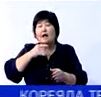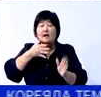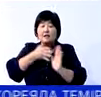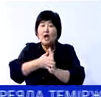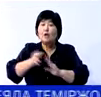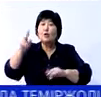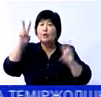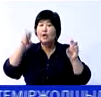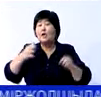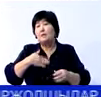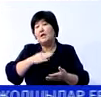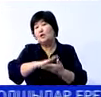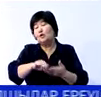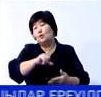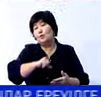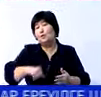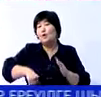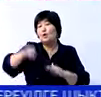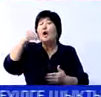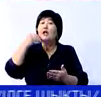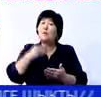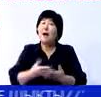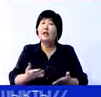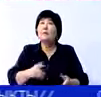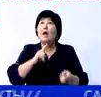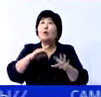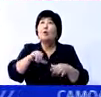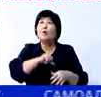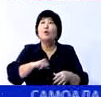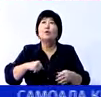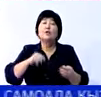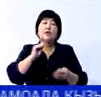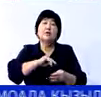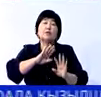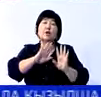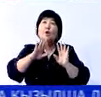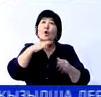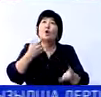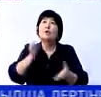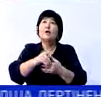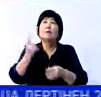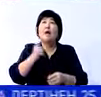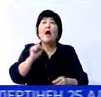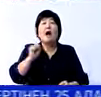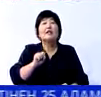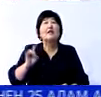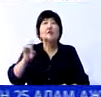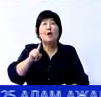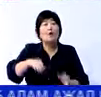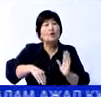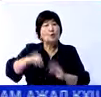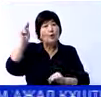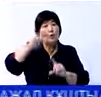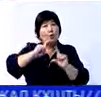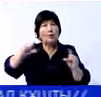тақырыбын мен үшін өз жоғары бағалаймын. Форумда өз еңбектерін көрмеге қойып, көпшілікке таныстырғандардың бірі Ақтай Рыспанбет. Жоғары оқу